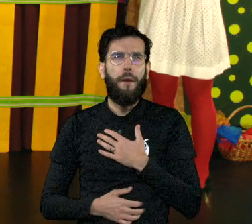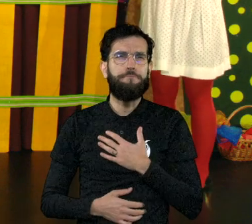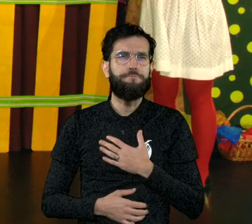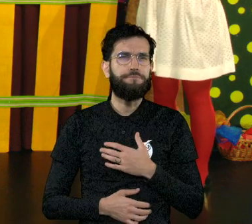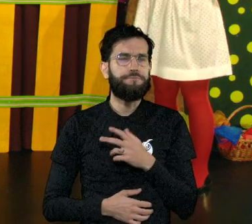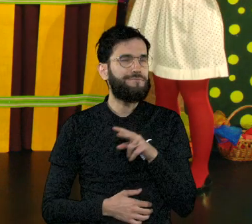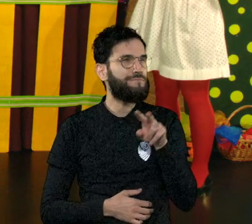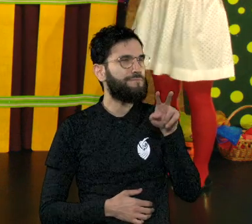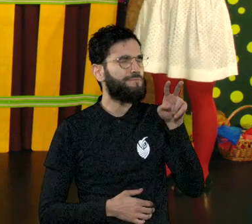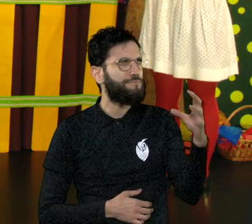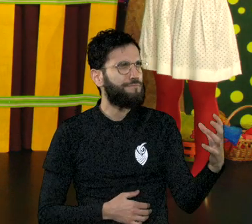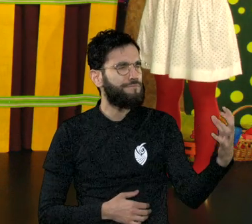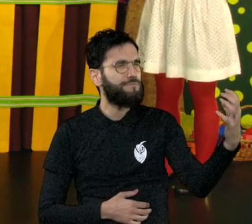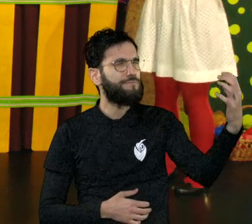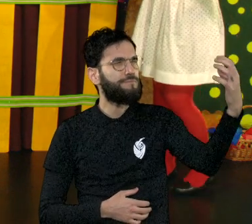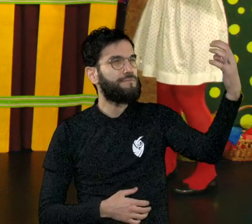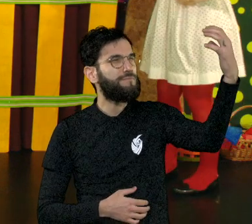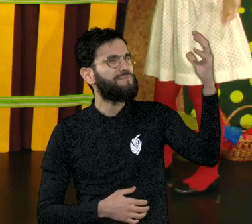slniečko zamávali.